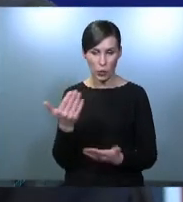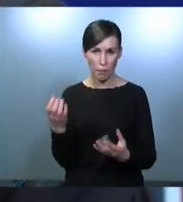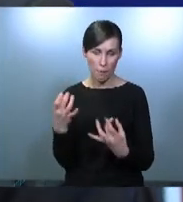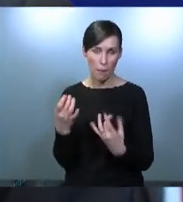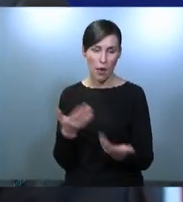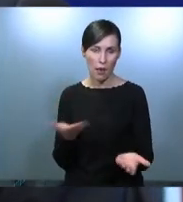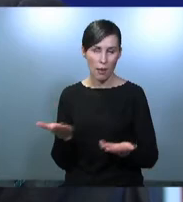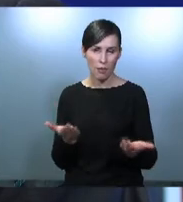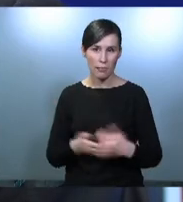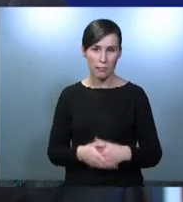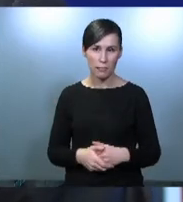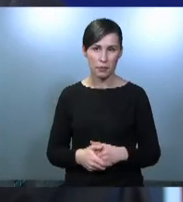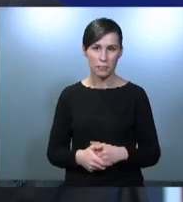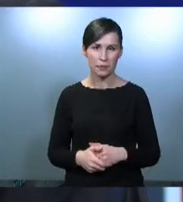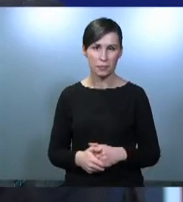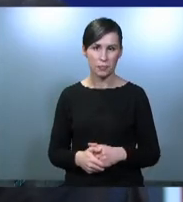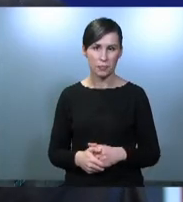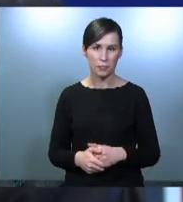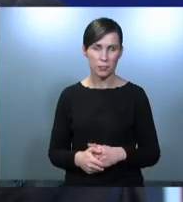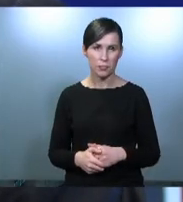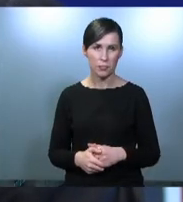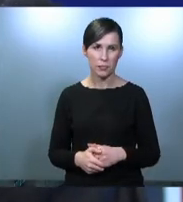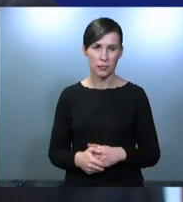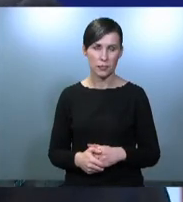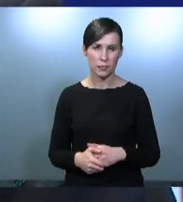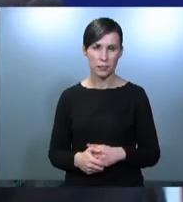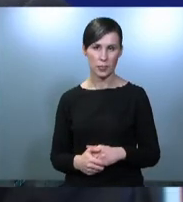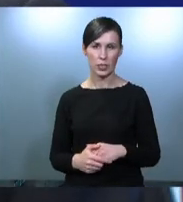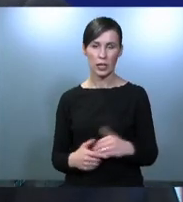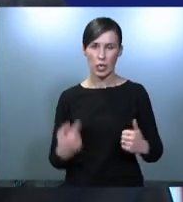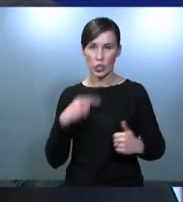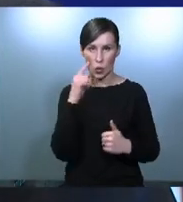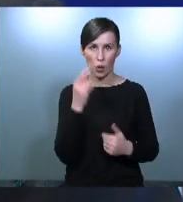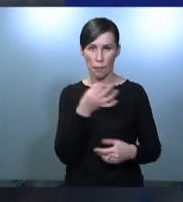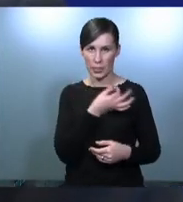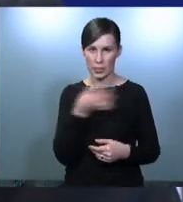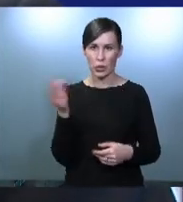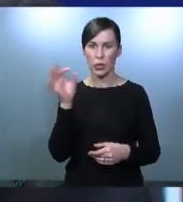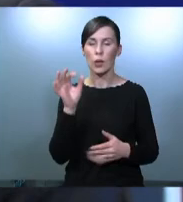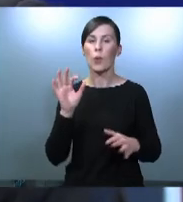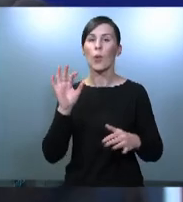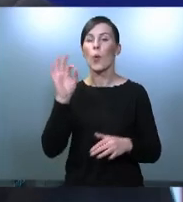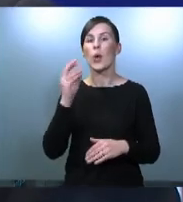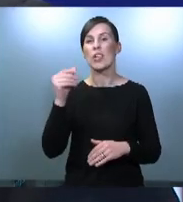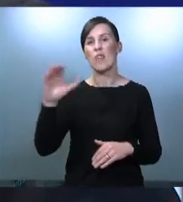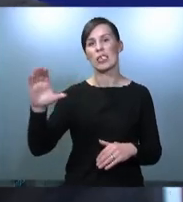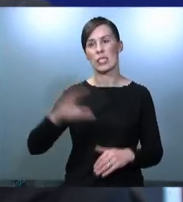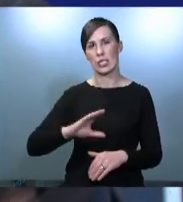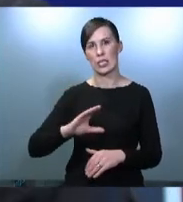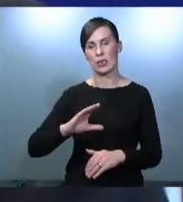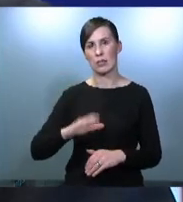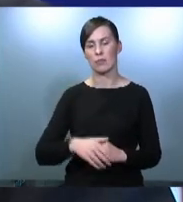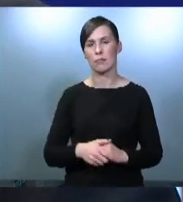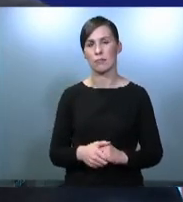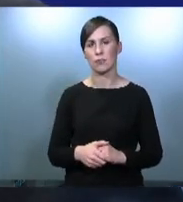nes pabaigai liko 5. Tai, ta prasme, aš tik tai noriu pasakyti, kad apie investicijas kalbant, lygiai tas pats, reiškia,